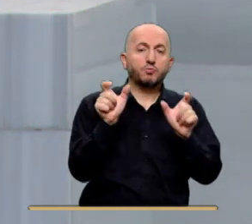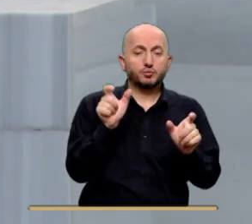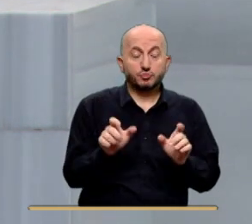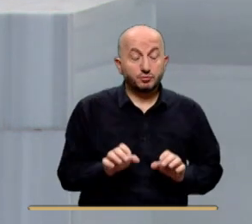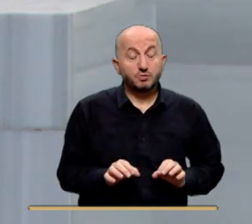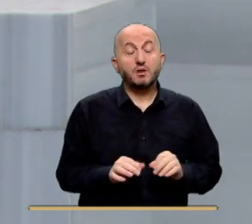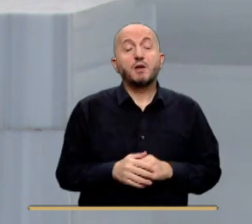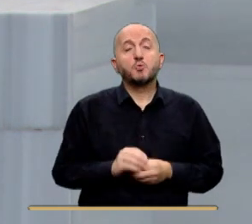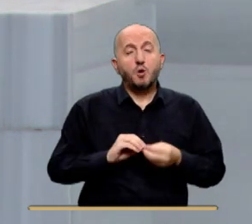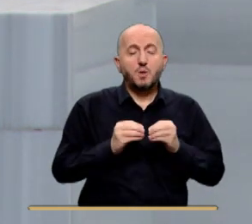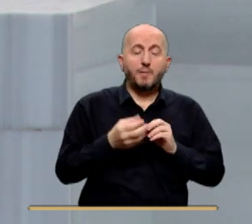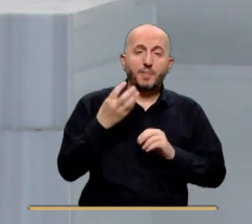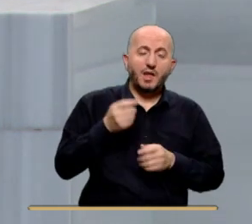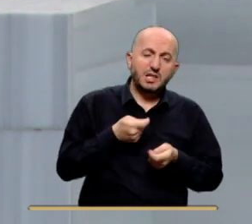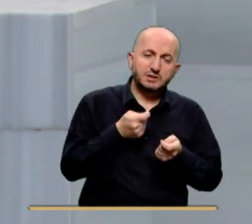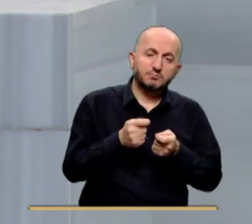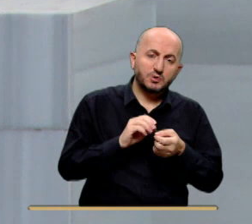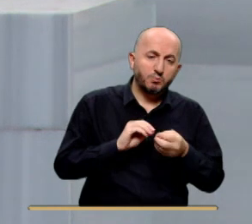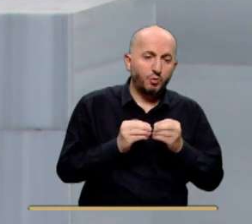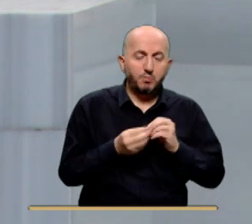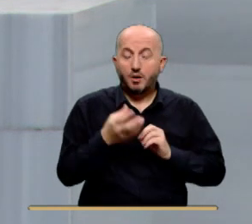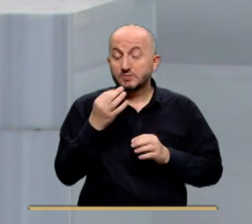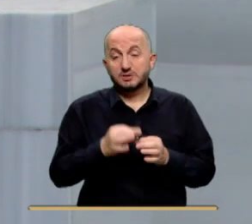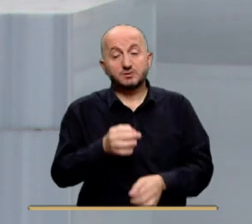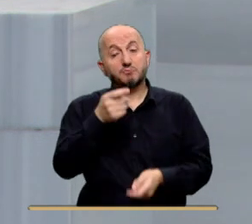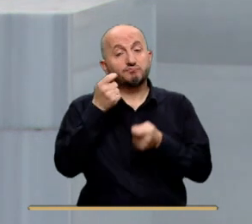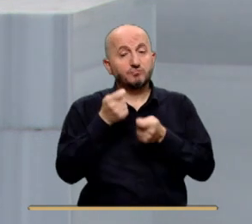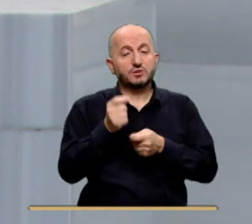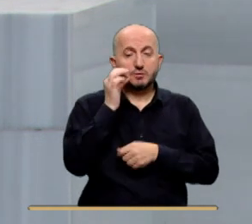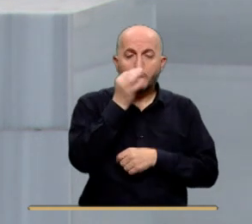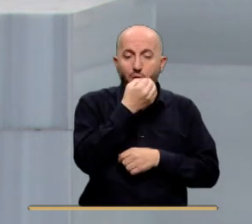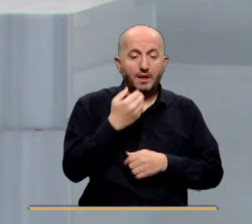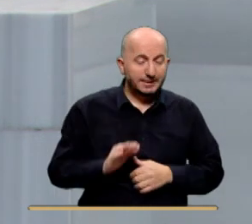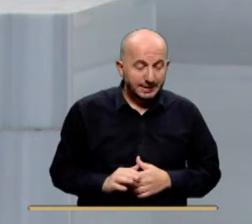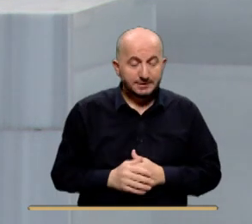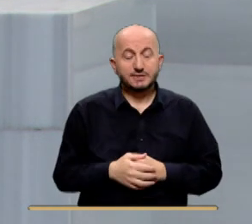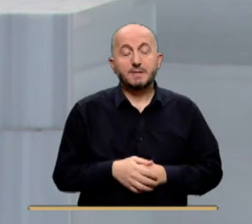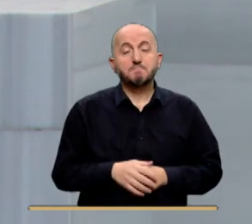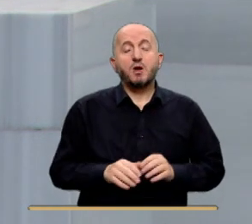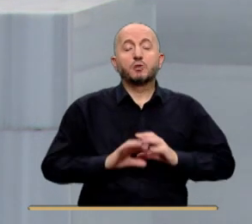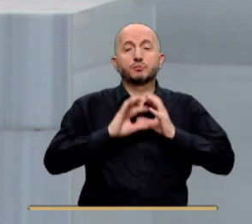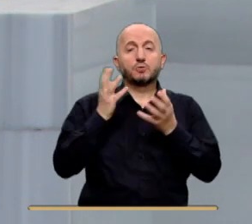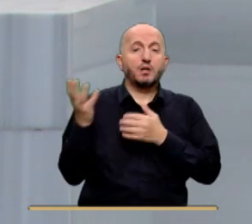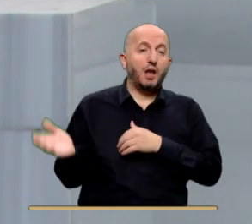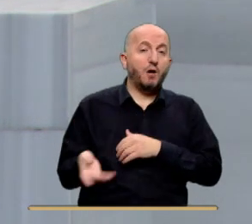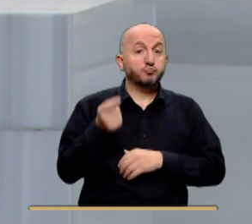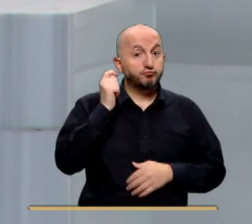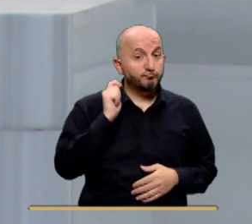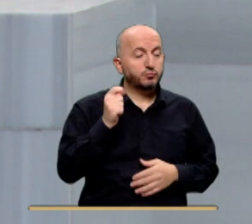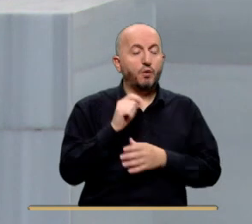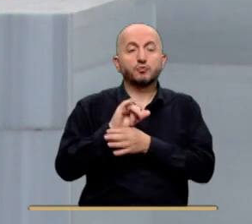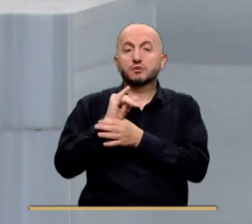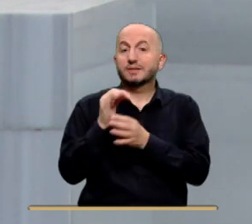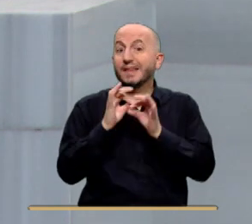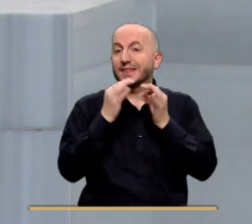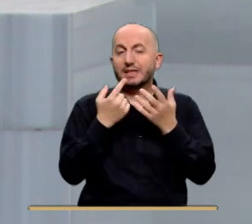Elbette ki eğitimde sıkıntılar olacak. İnsan yetiştirmek kolay değildir. Belki dünyanın en zor sanatı nedir